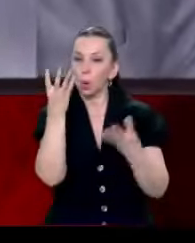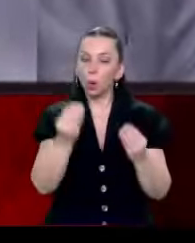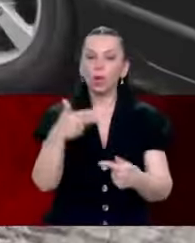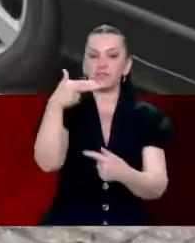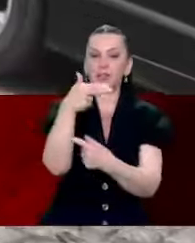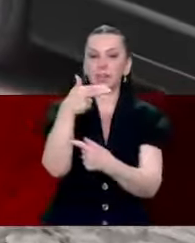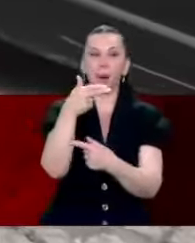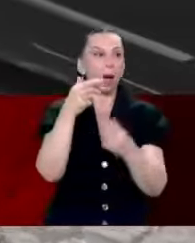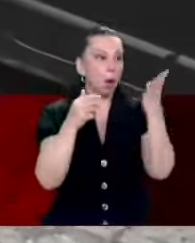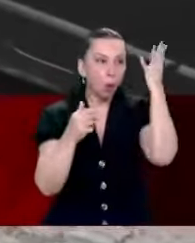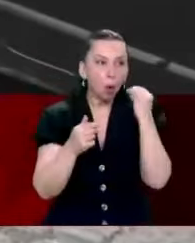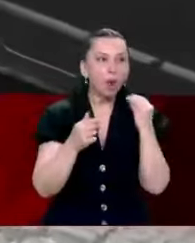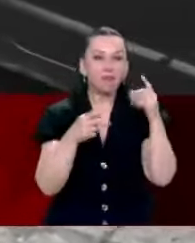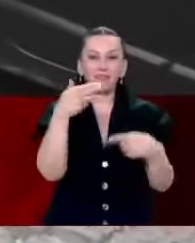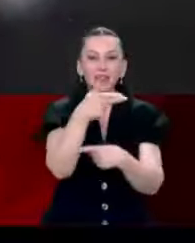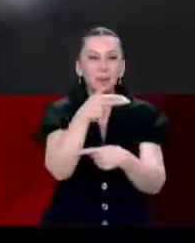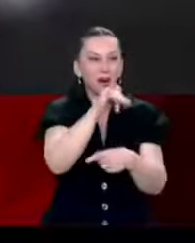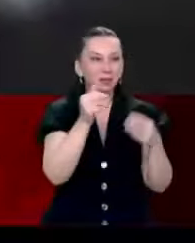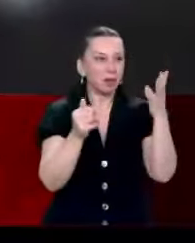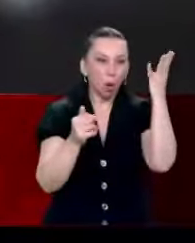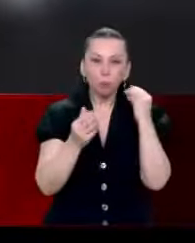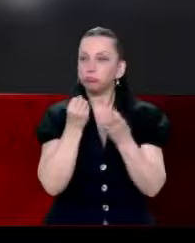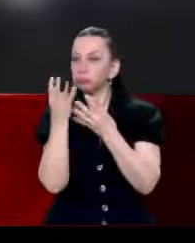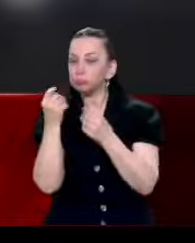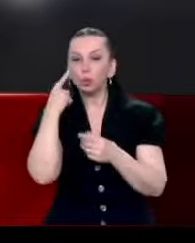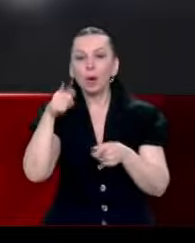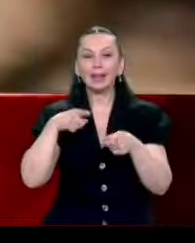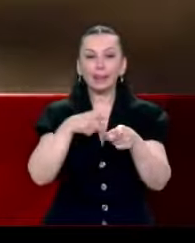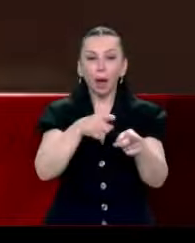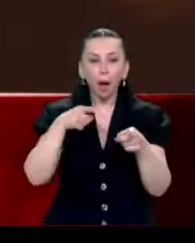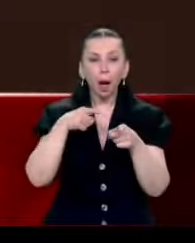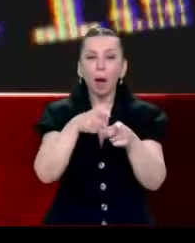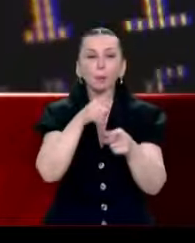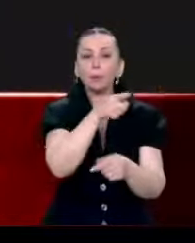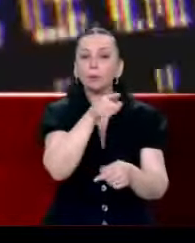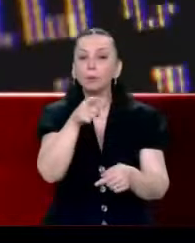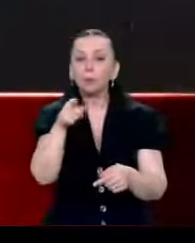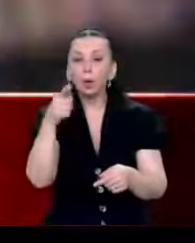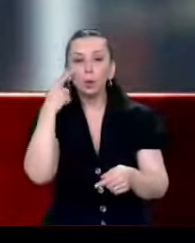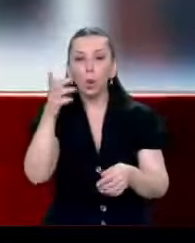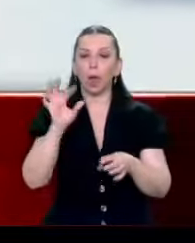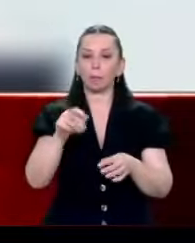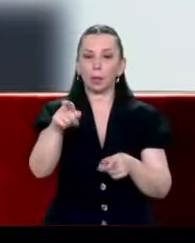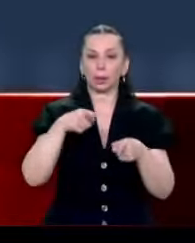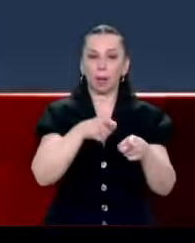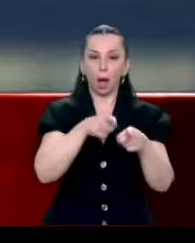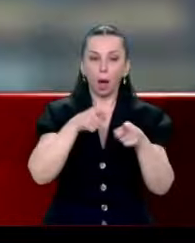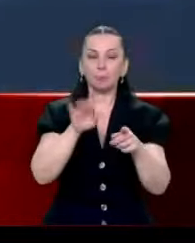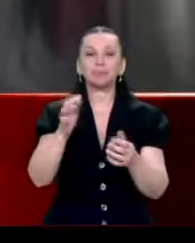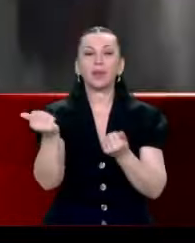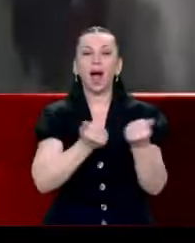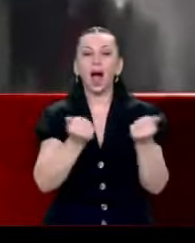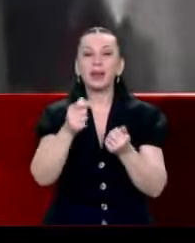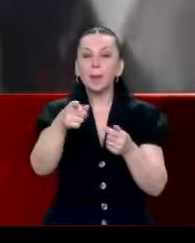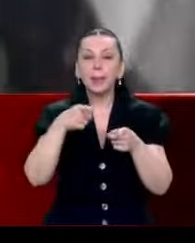hakkında takip listesi mosan geliyordu ve o takip listesindeki herkesi tek tek takip ediyorlardı Ayrıca araçlarına